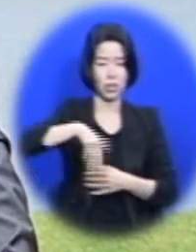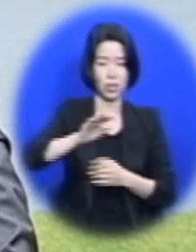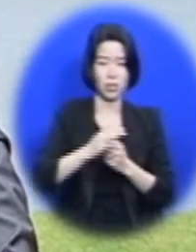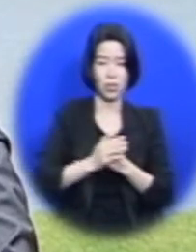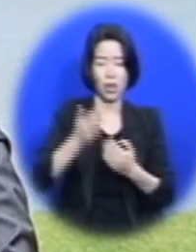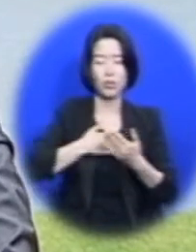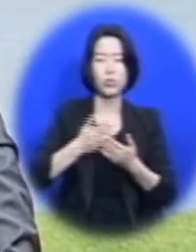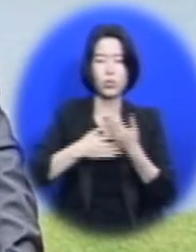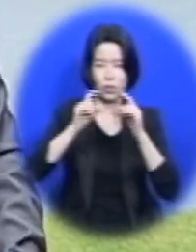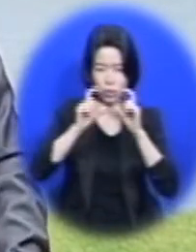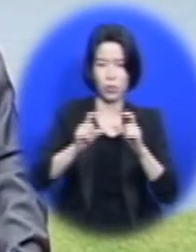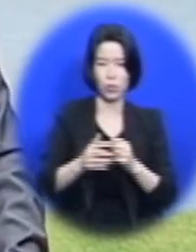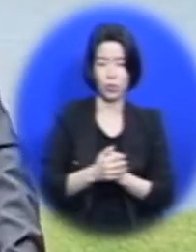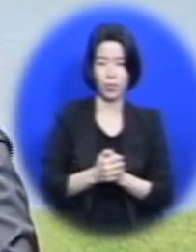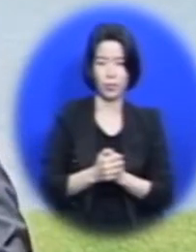경고죠.